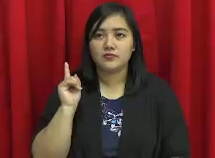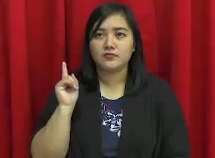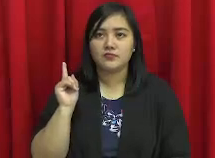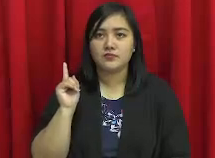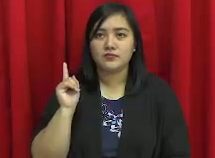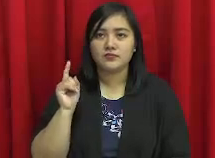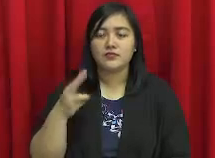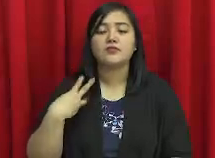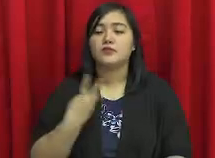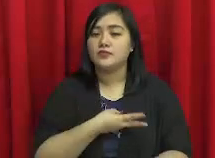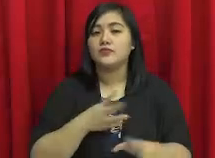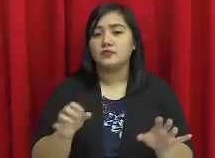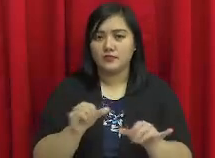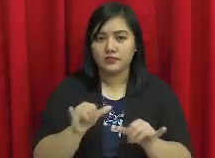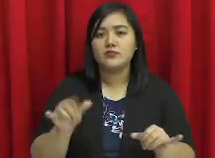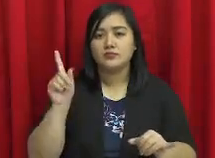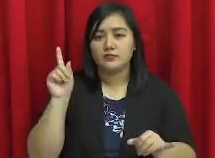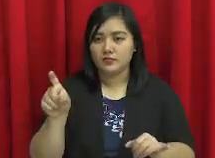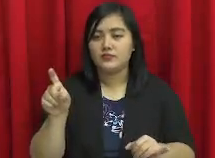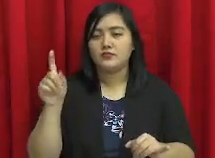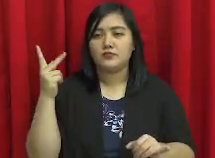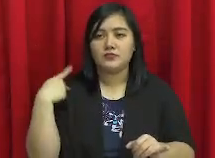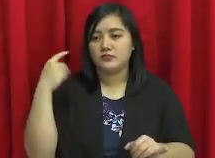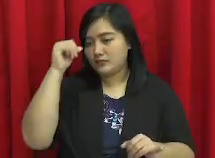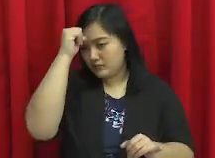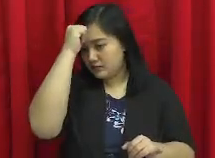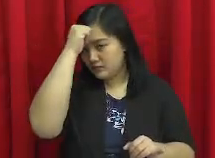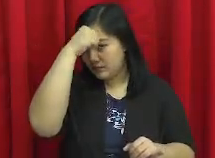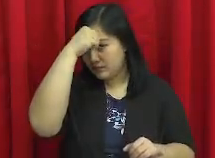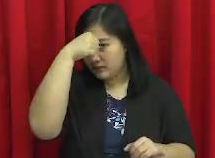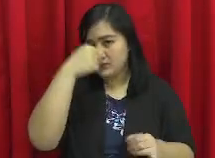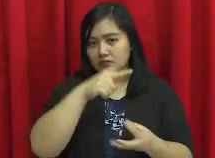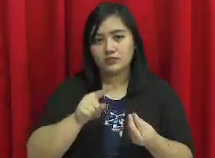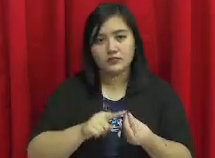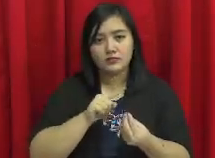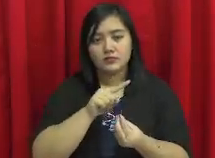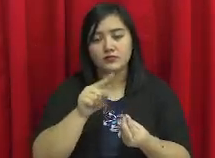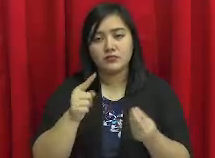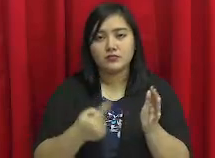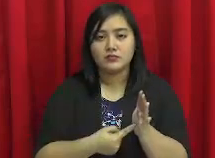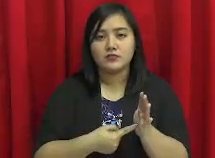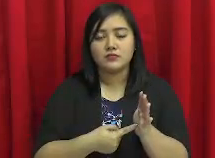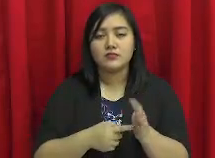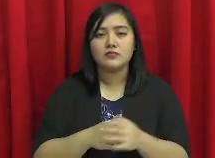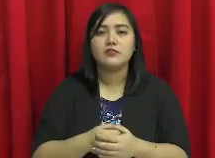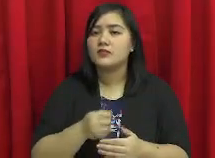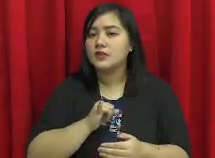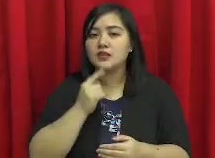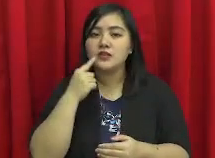Conrad, we ought to be reminded on this. That's right. Right. You see? Kaya ko po sinasabi ito, mga kapatid. Kasi tingnan niyo po,